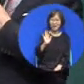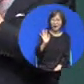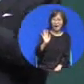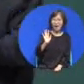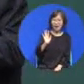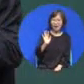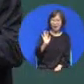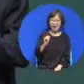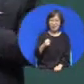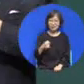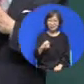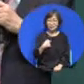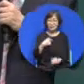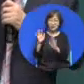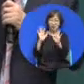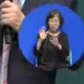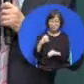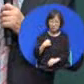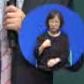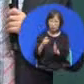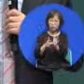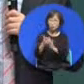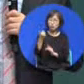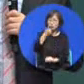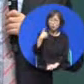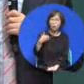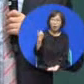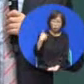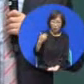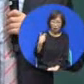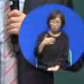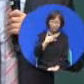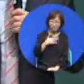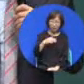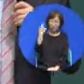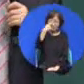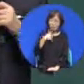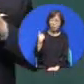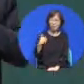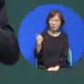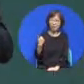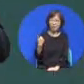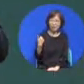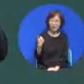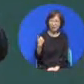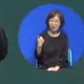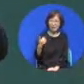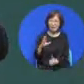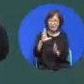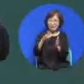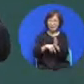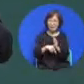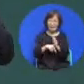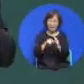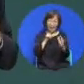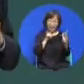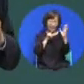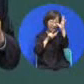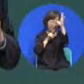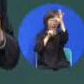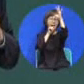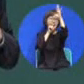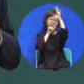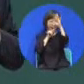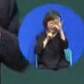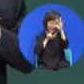follower of Jesus." 응급히 거짓말했다니까. 아, 나 그런 사람 모른다. And abruptly, all of a sudden, he just right away lied that I don't know him. 달기 세 번 따고. But